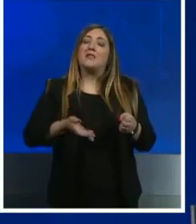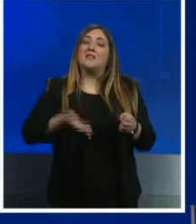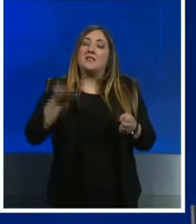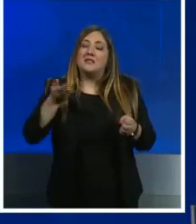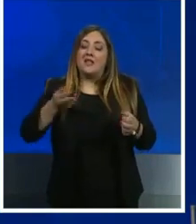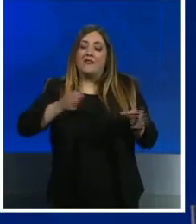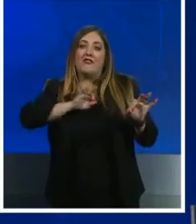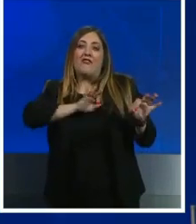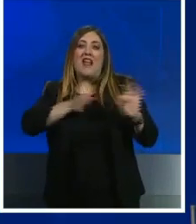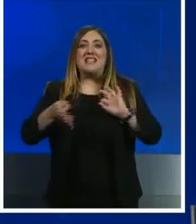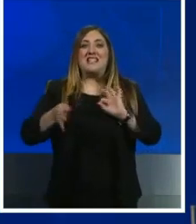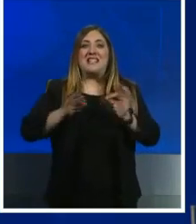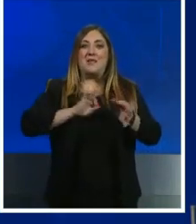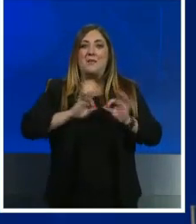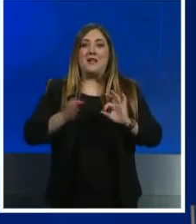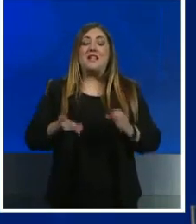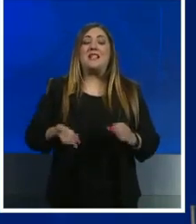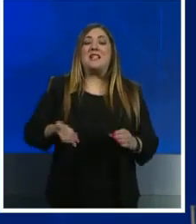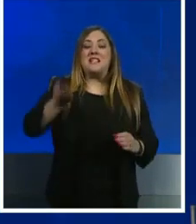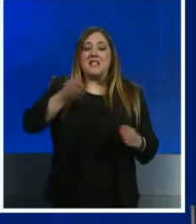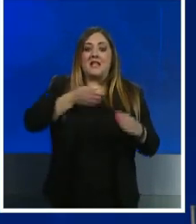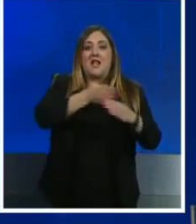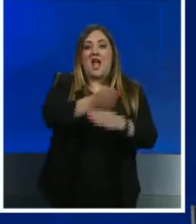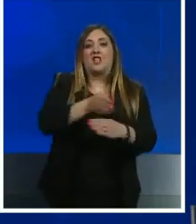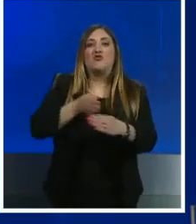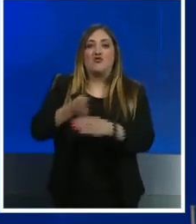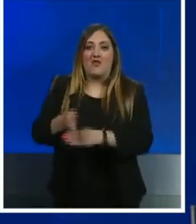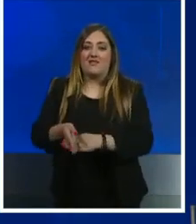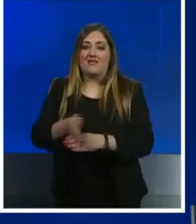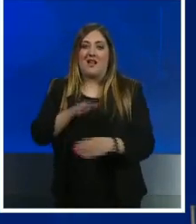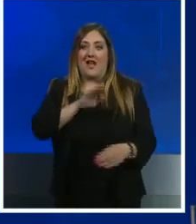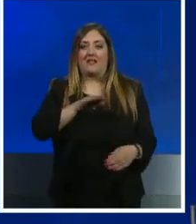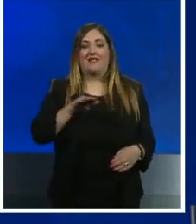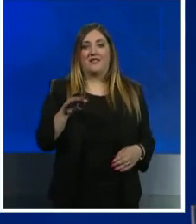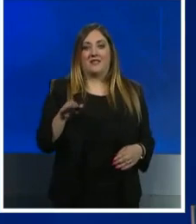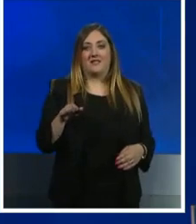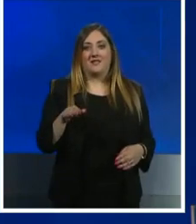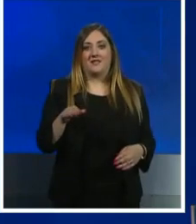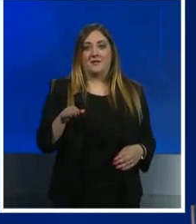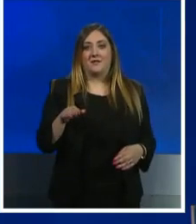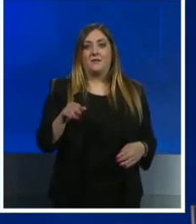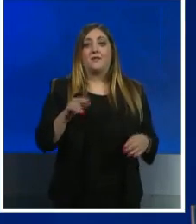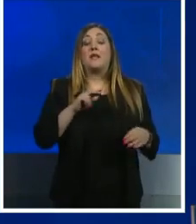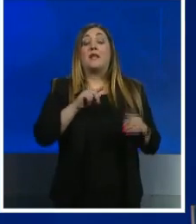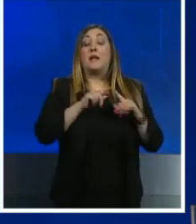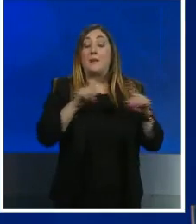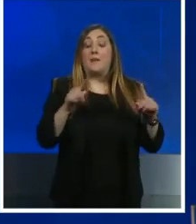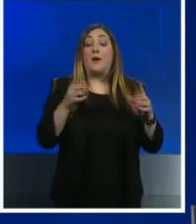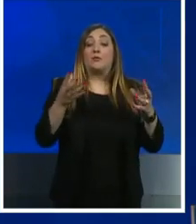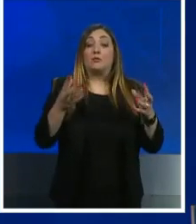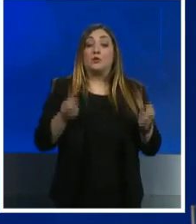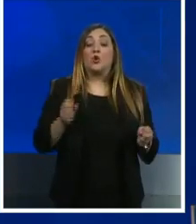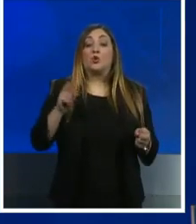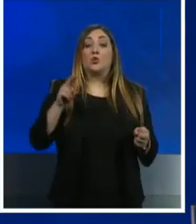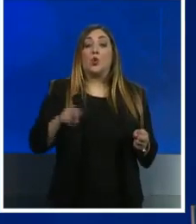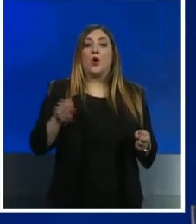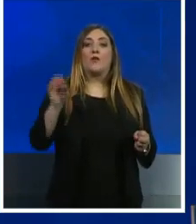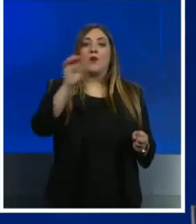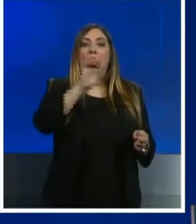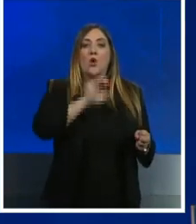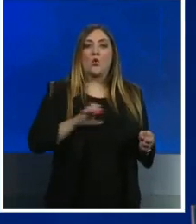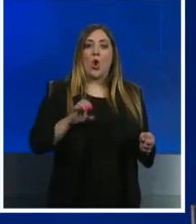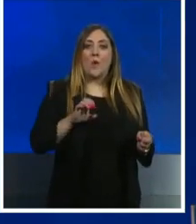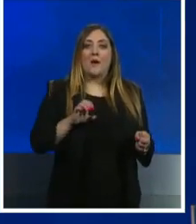ikunu iktar aċċessibbli għaċ-ċittadini nifishom. Imma hemm bżonn ukoll li l-Ewropa